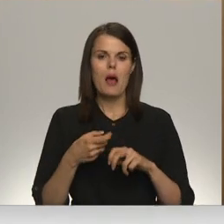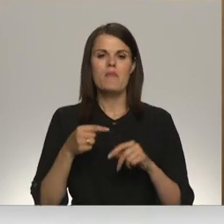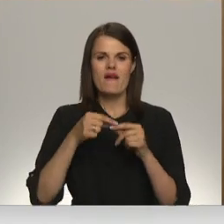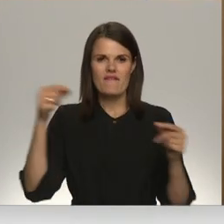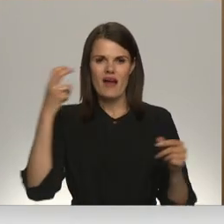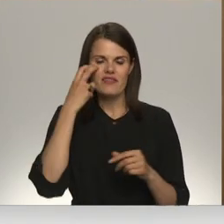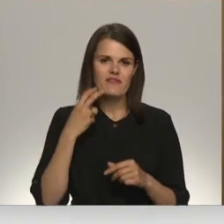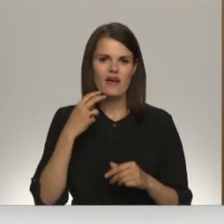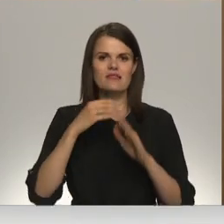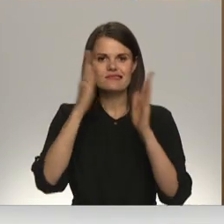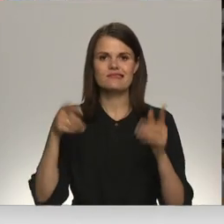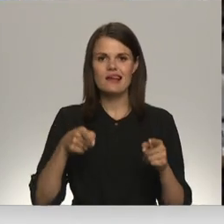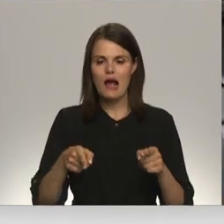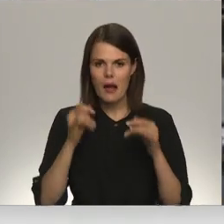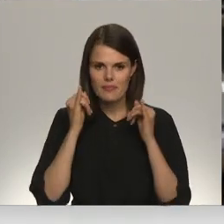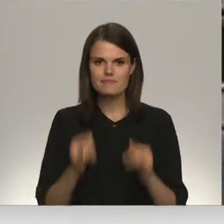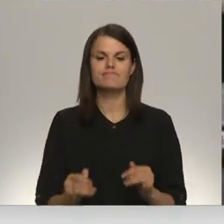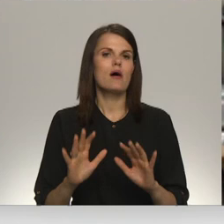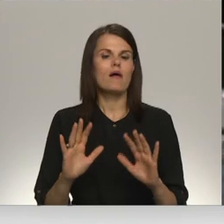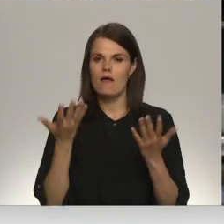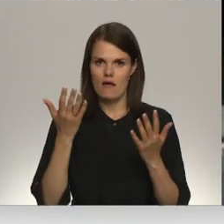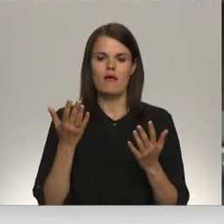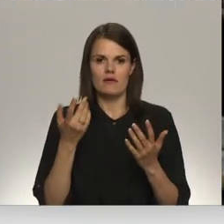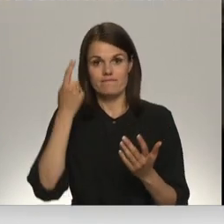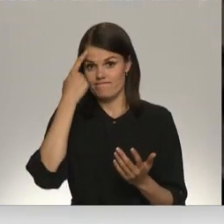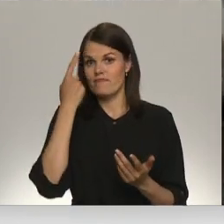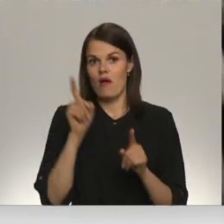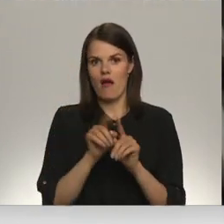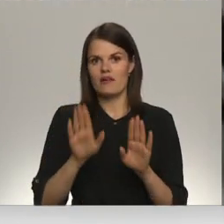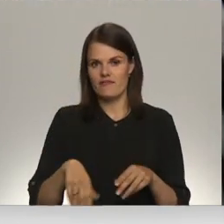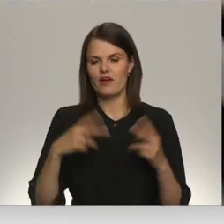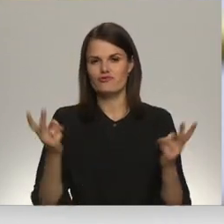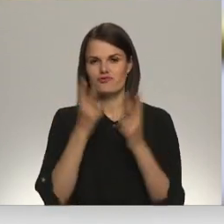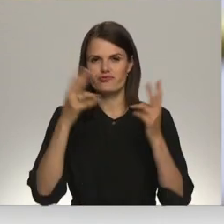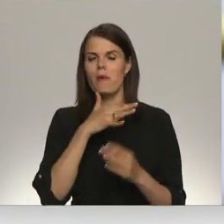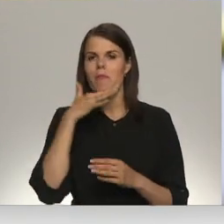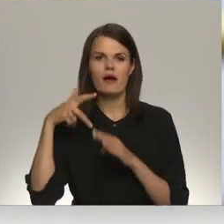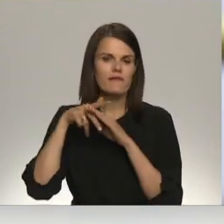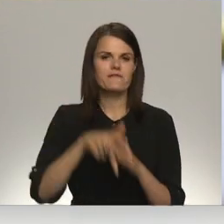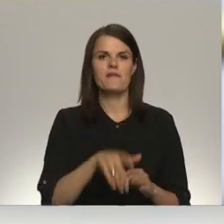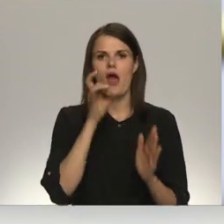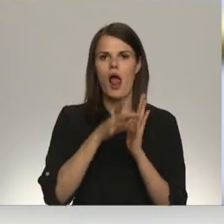stāvvados, sadales skāpjos, sliktākajā gadījumā nav izslēdzami arī ugunsgrēki.